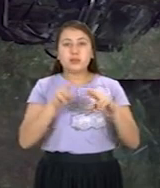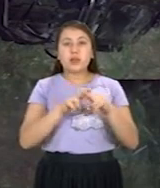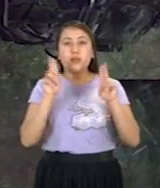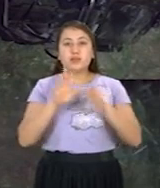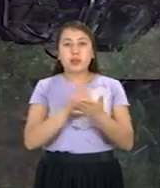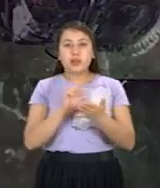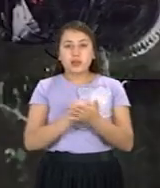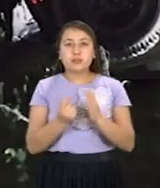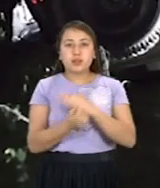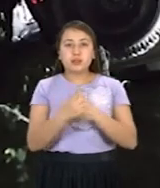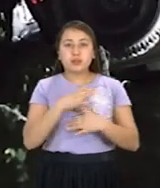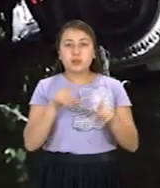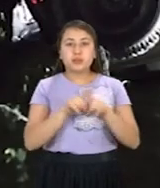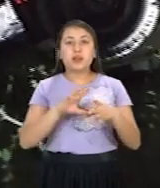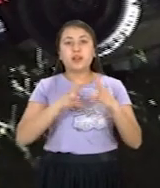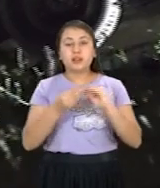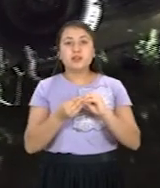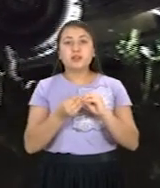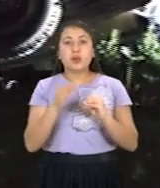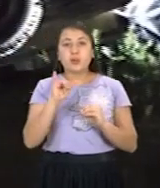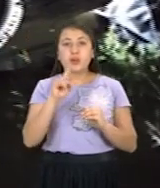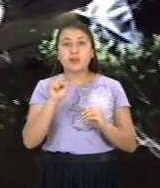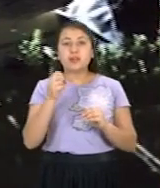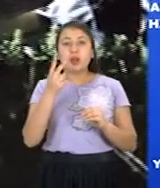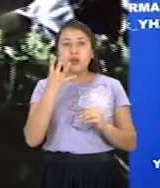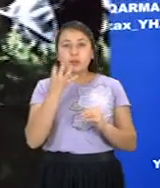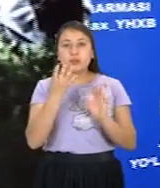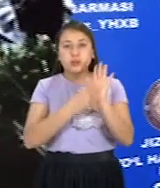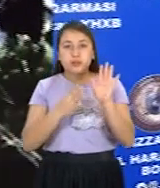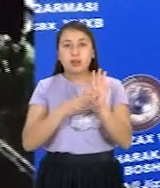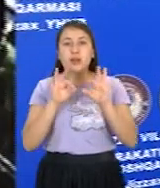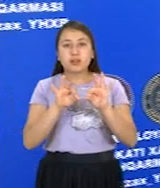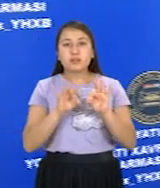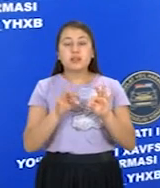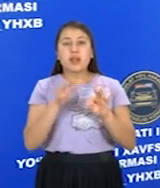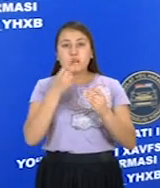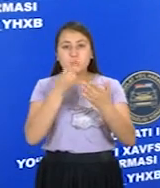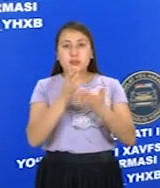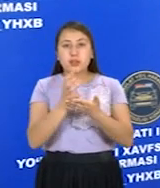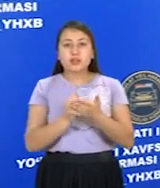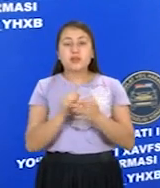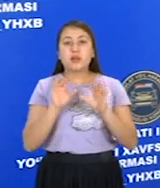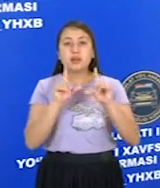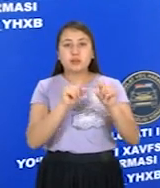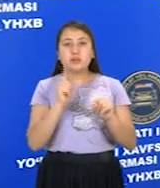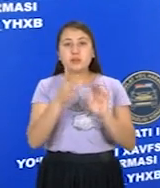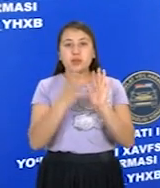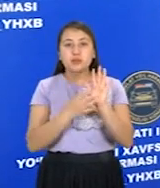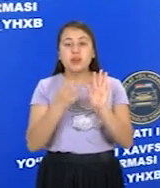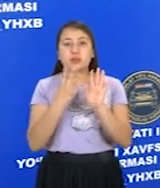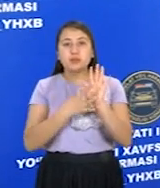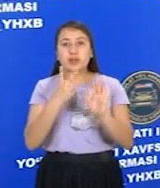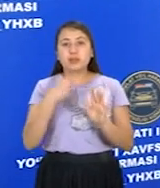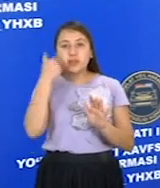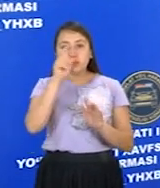yo'l transport hodisasi sodir etgan. Natijada UAZ 469 rusumli avtomashina salonida yo'lovchi sifatida ketayotgan